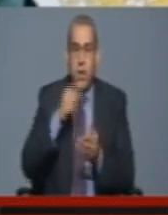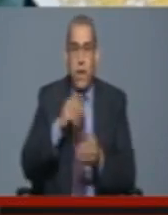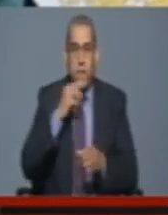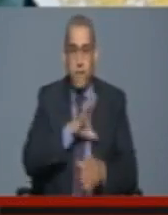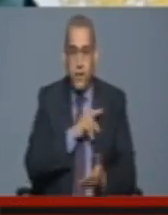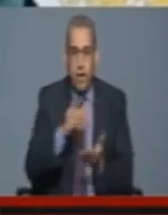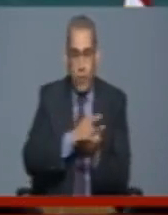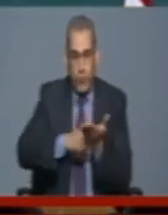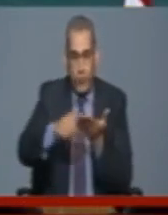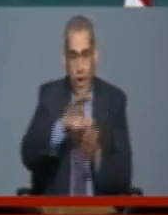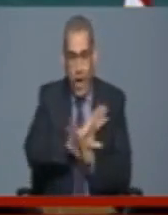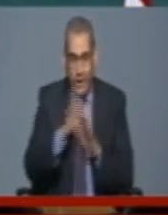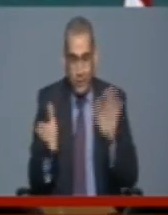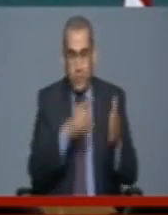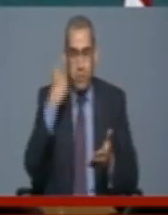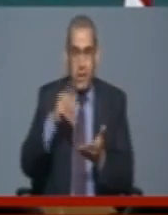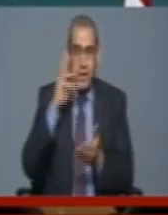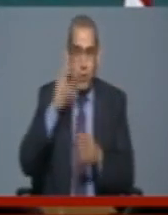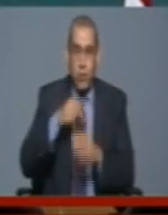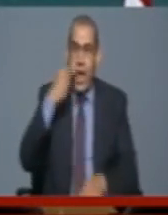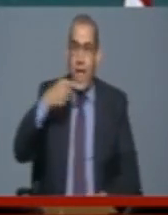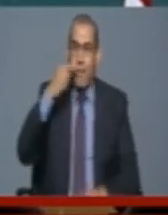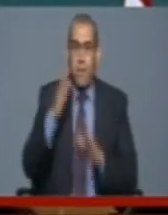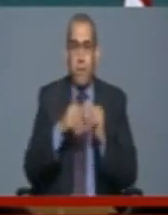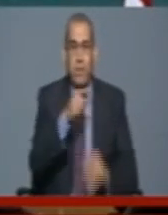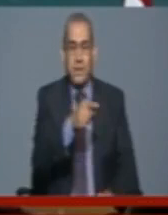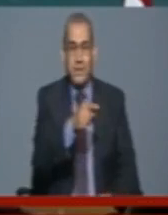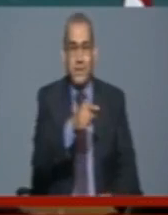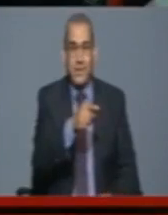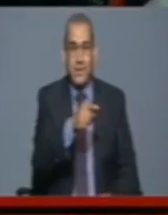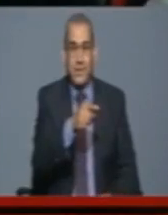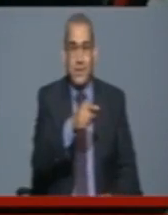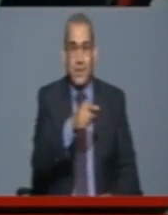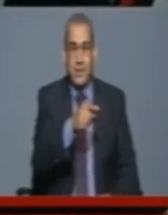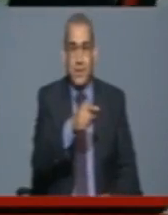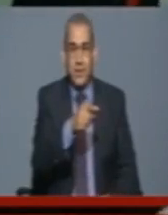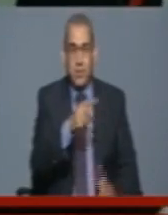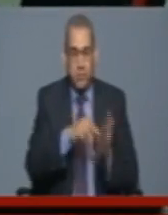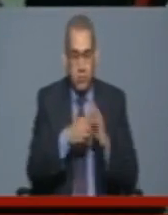الفلسطينية أبدا، ما حدش يقدر يقول إن مصر ملهاش مواقف